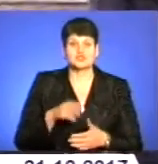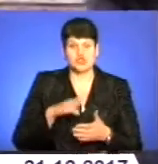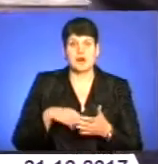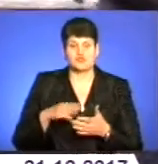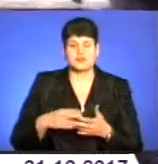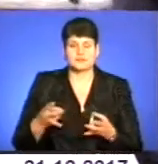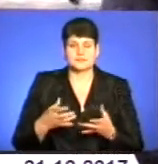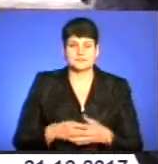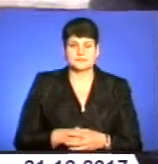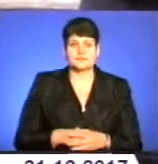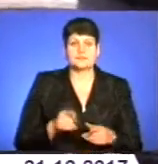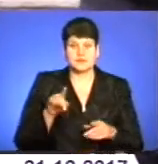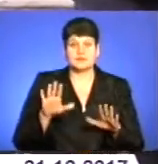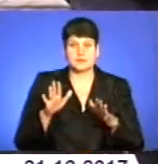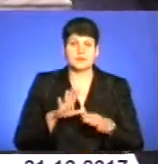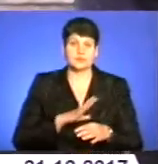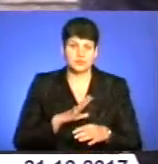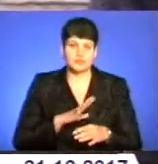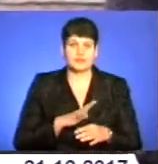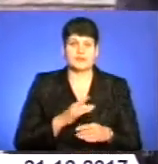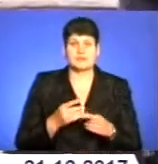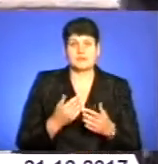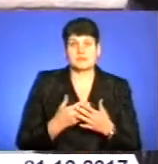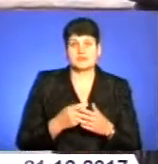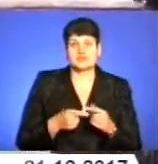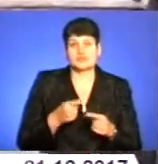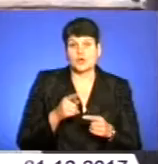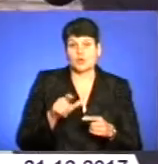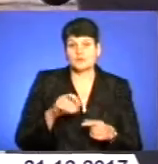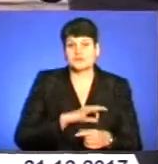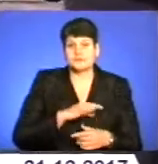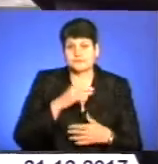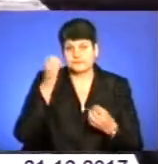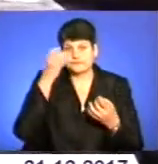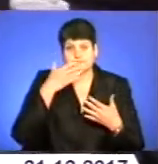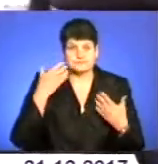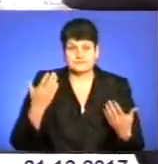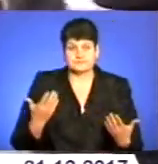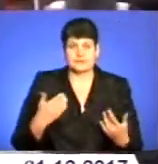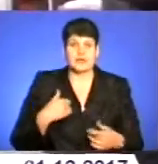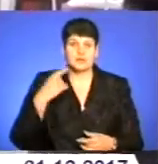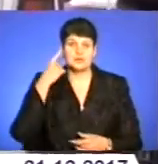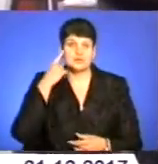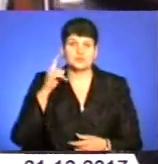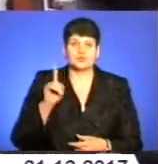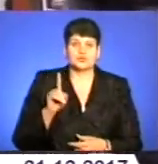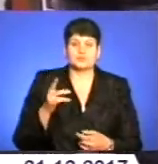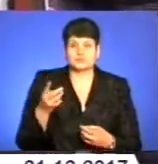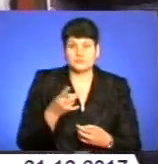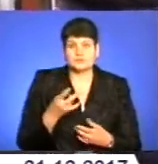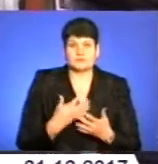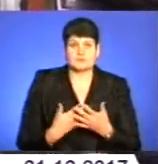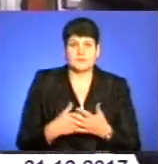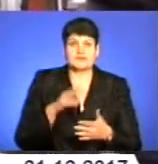Штрафувати. Так, справді такі випадки бувають, напевно, через те, що просто люди не виховані. Я думаю, що потрібно,